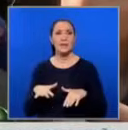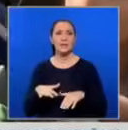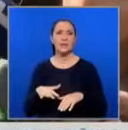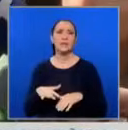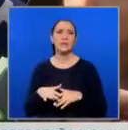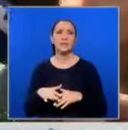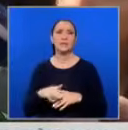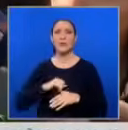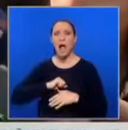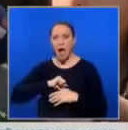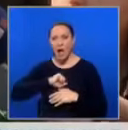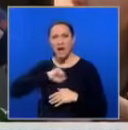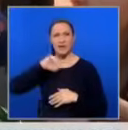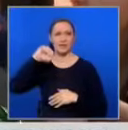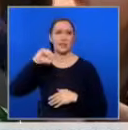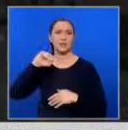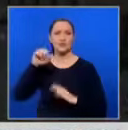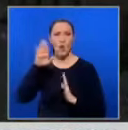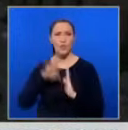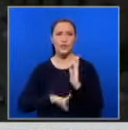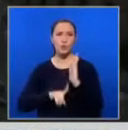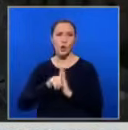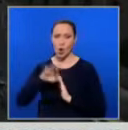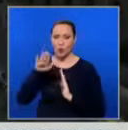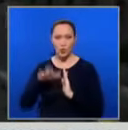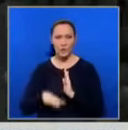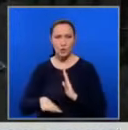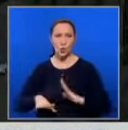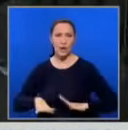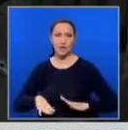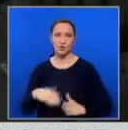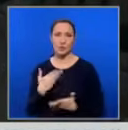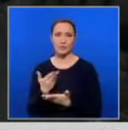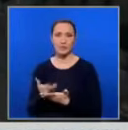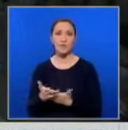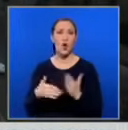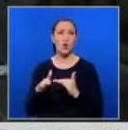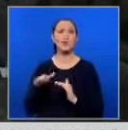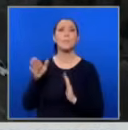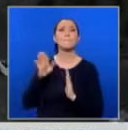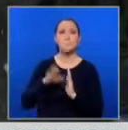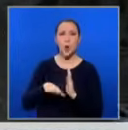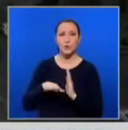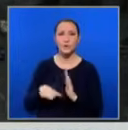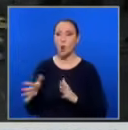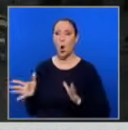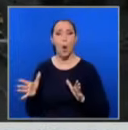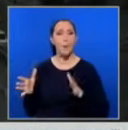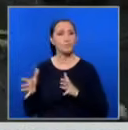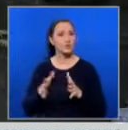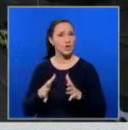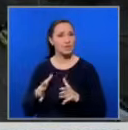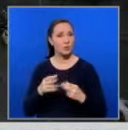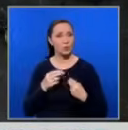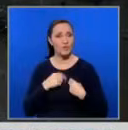критично ниско, рекордно ниско гражданско представителство и с още по-ниско обществено доверие изобщо